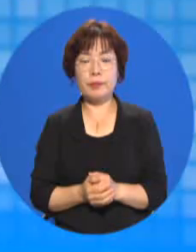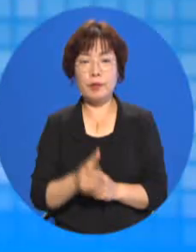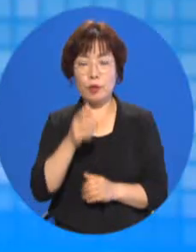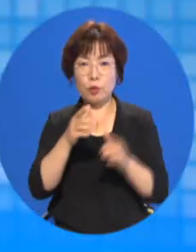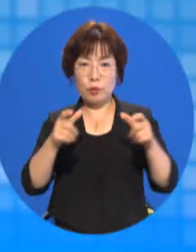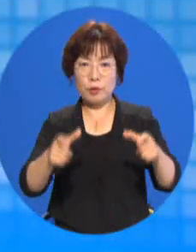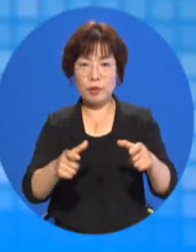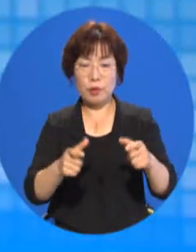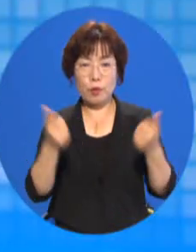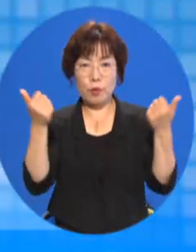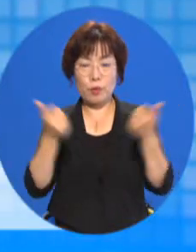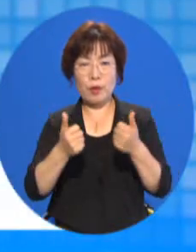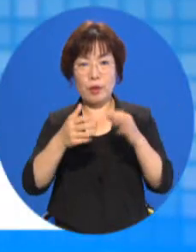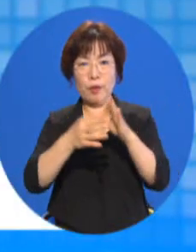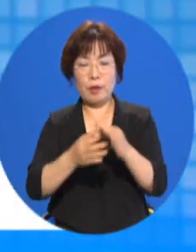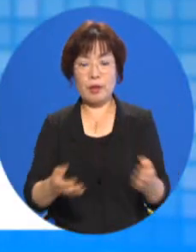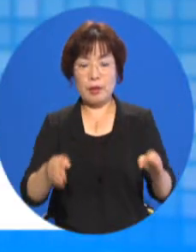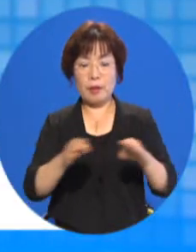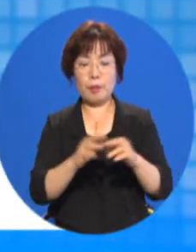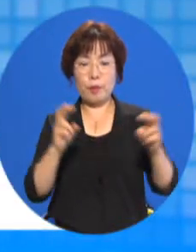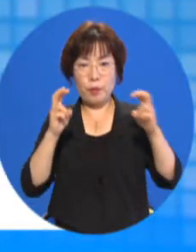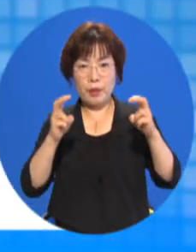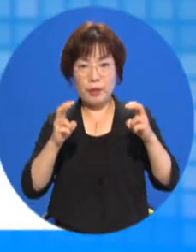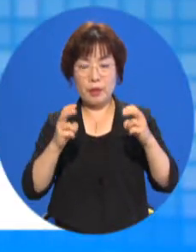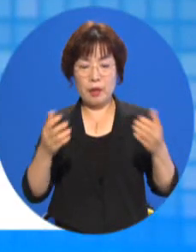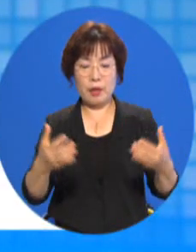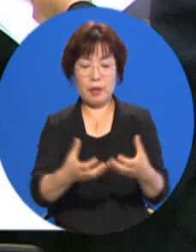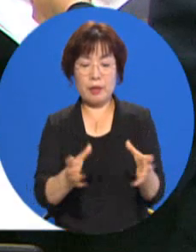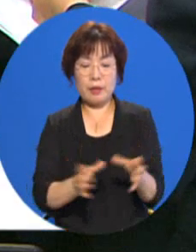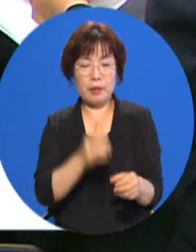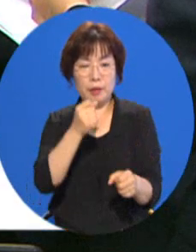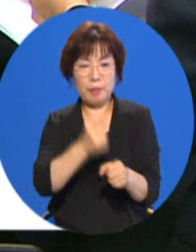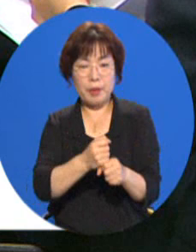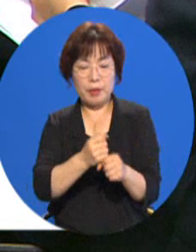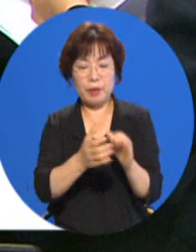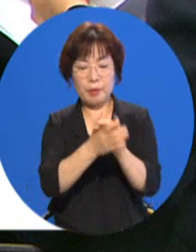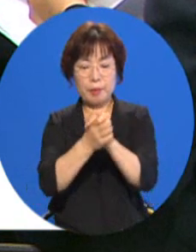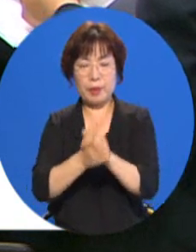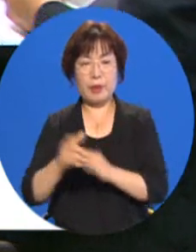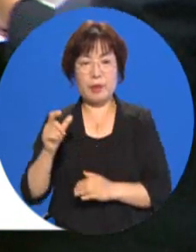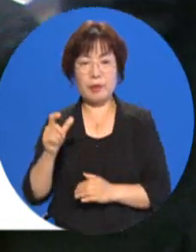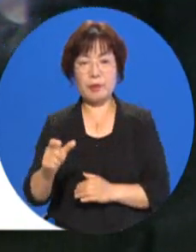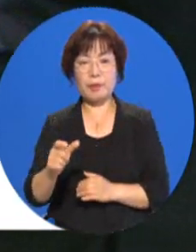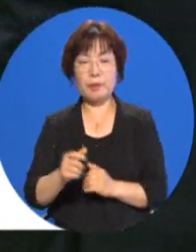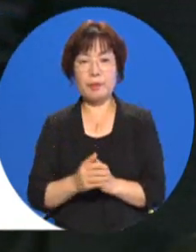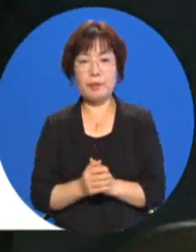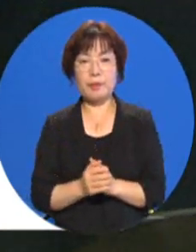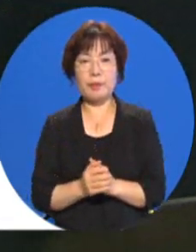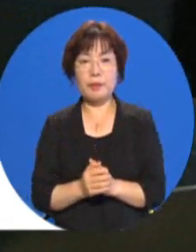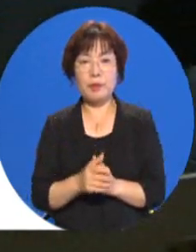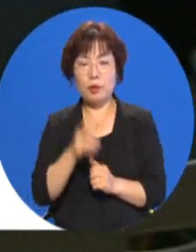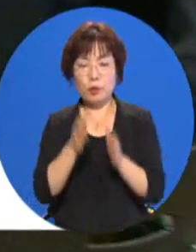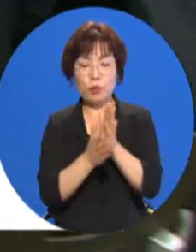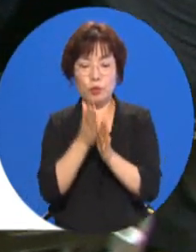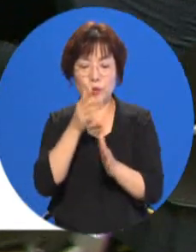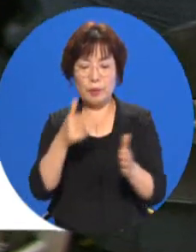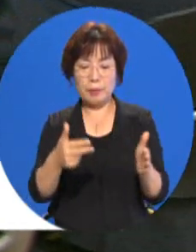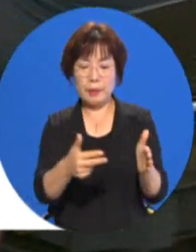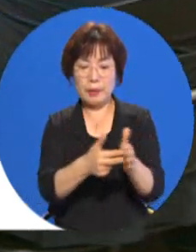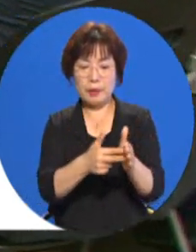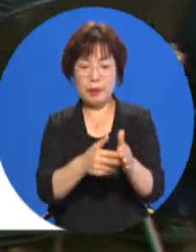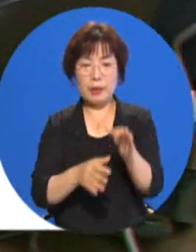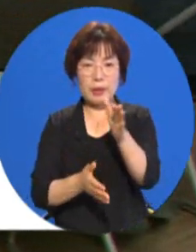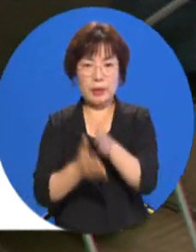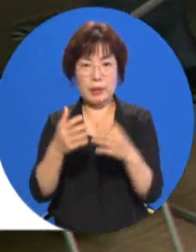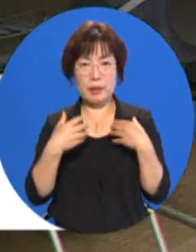여수 지역의 마이스 관련 기관과 업체들이 협회를 결성해 공조체계를 강화하고 나섰습니다. 여수엑스포재단과